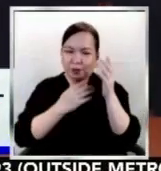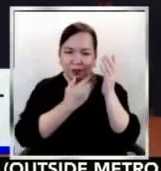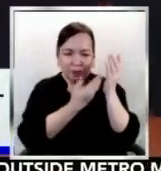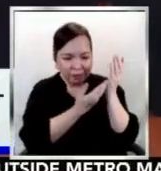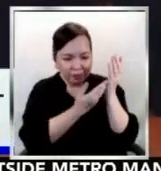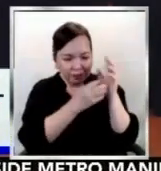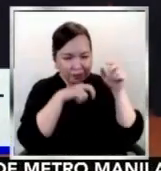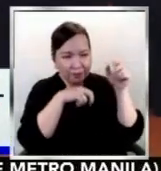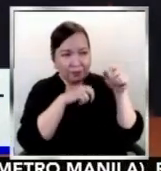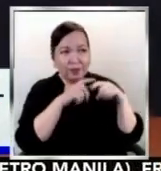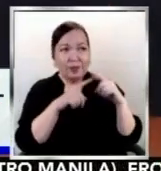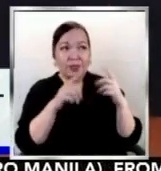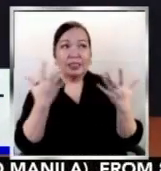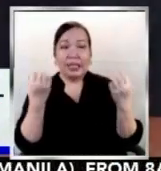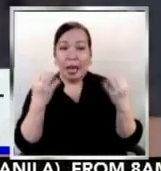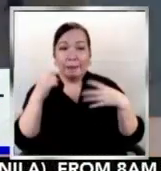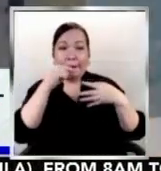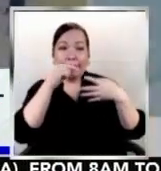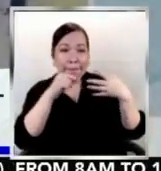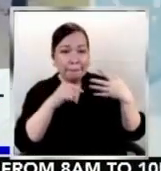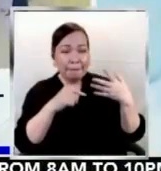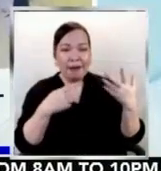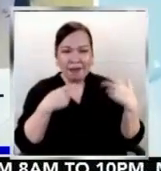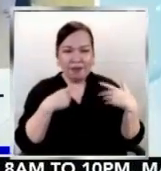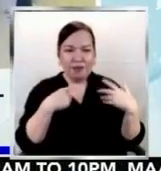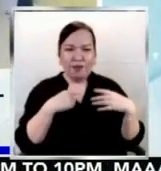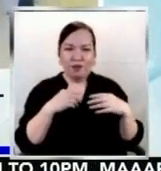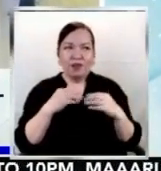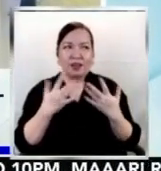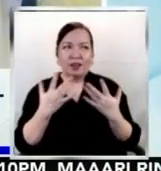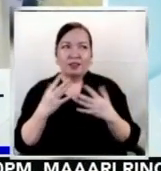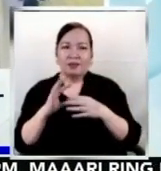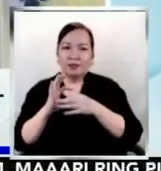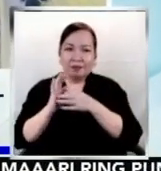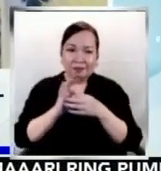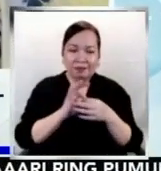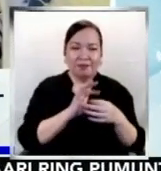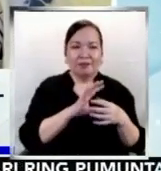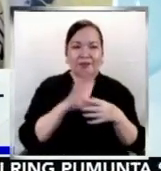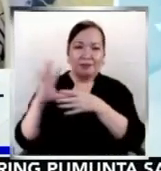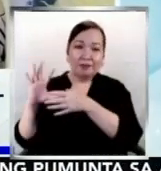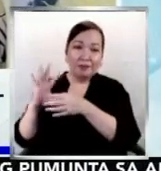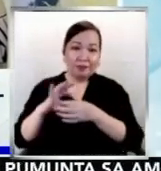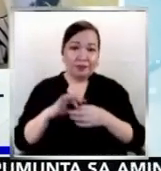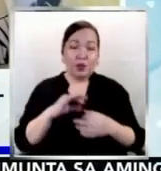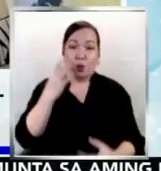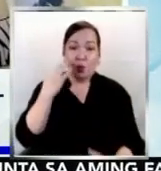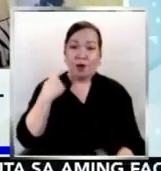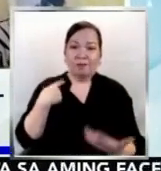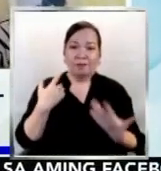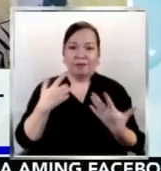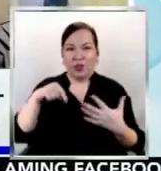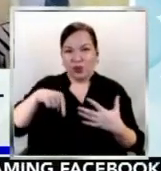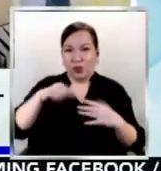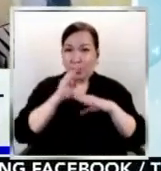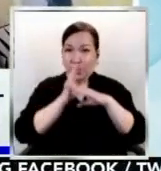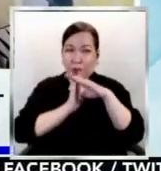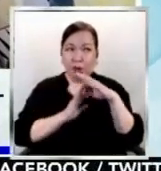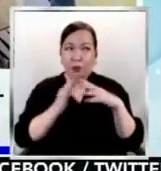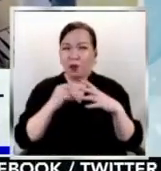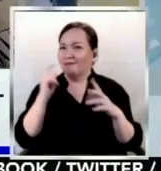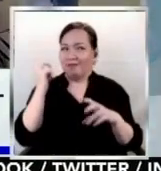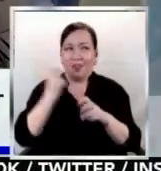maraming mga factors na naging dahilan ko bakit dito na lang ginawa dahil unang-una mahirap lumabas.